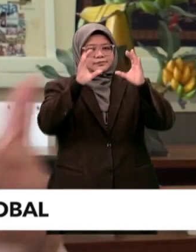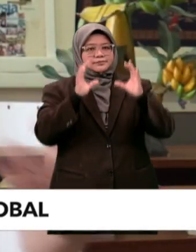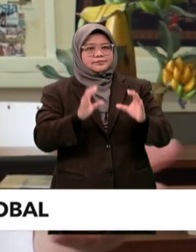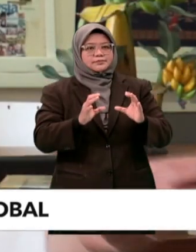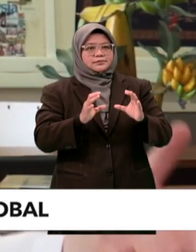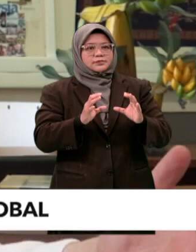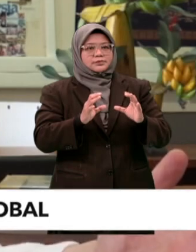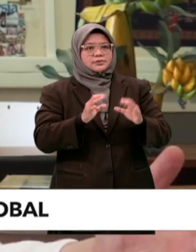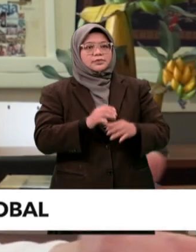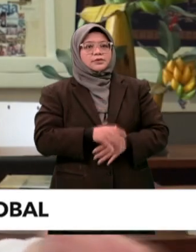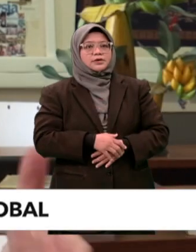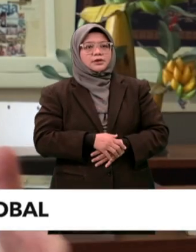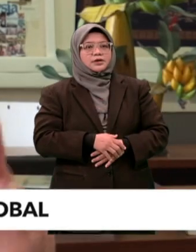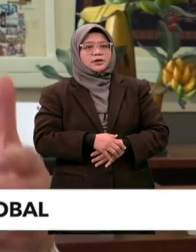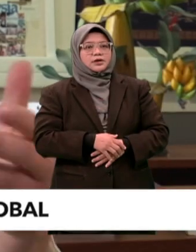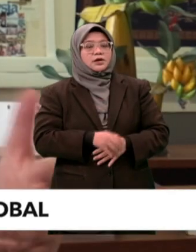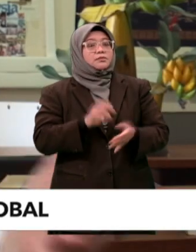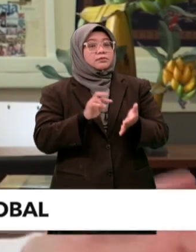prospeknya